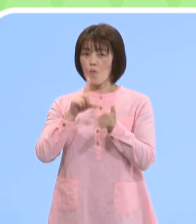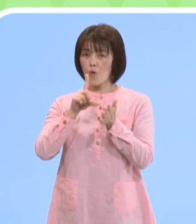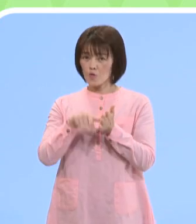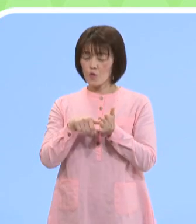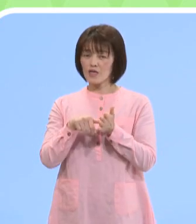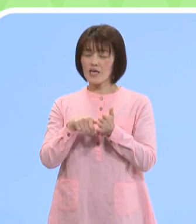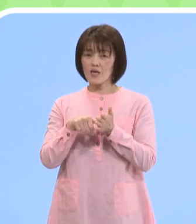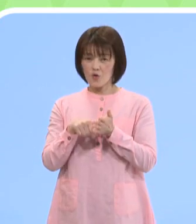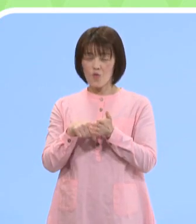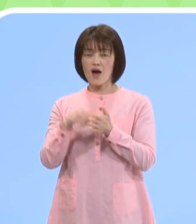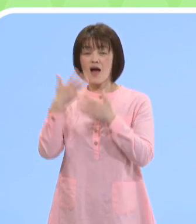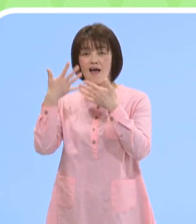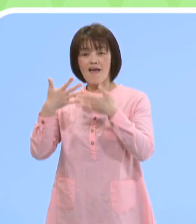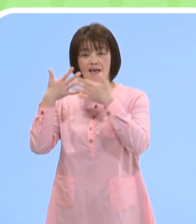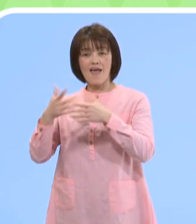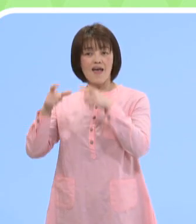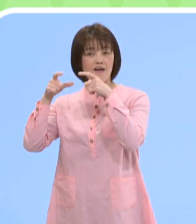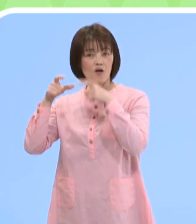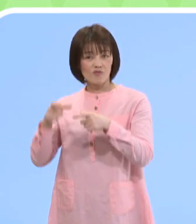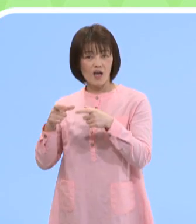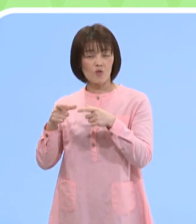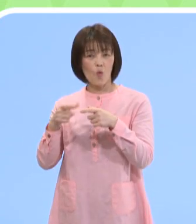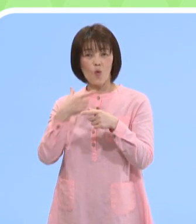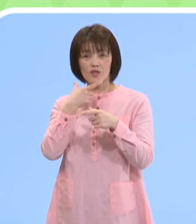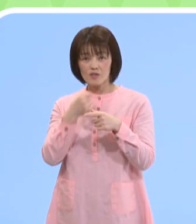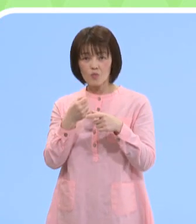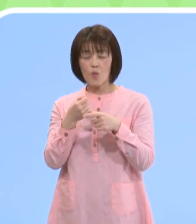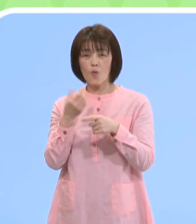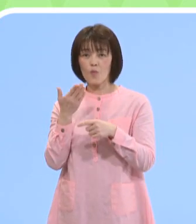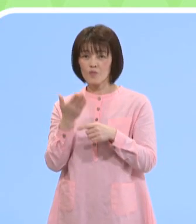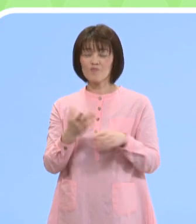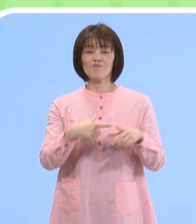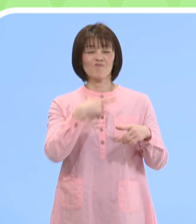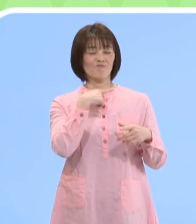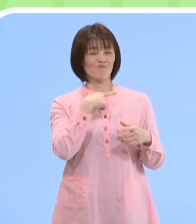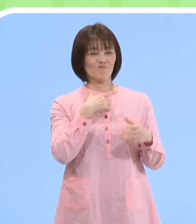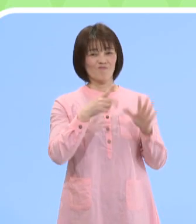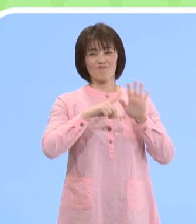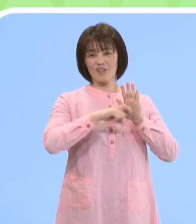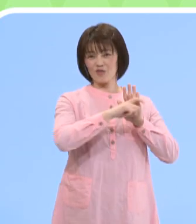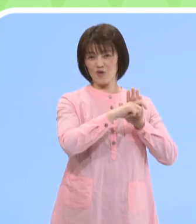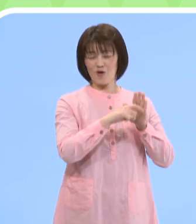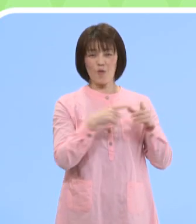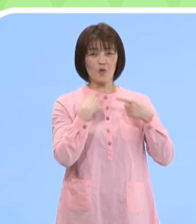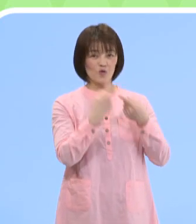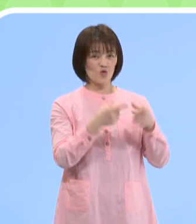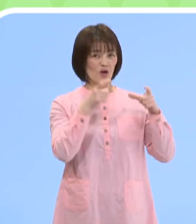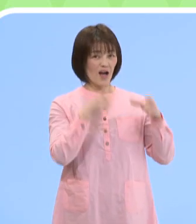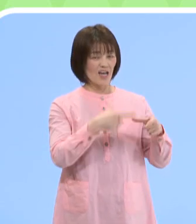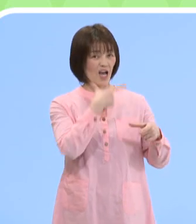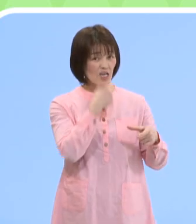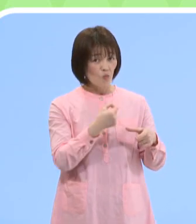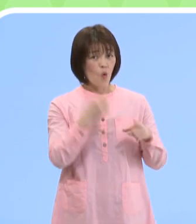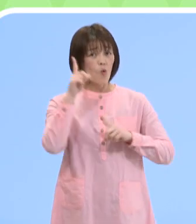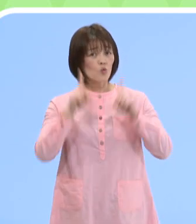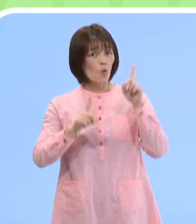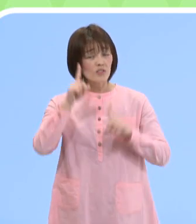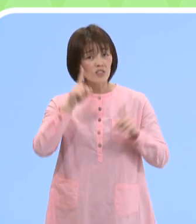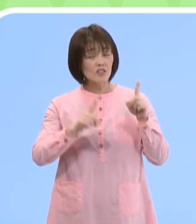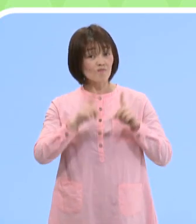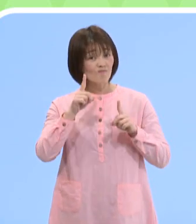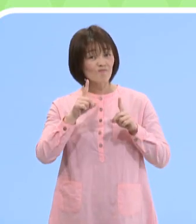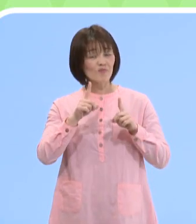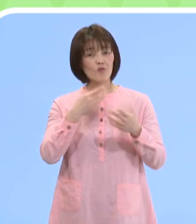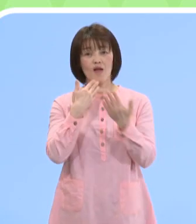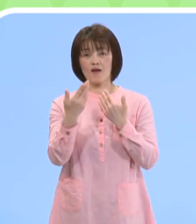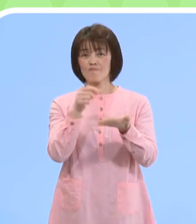ず海空映画祭プレミアムチケット、もしくは手塚治虫記念館入館券、どちらが希望